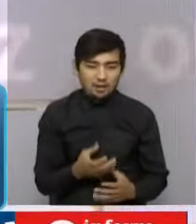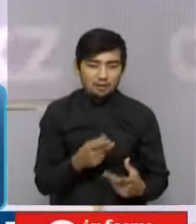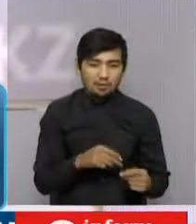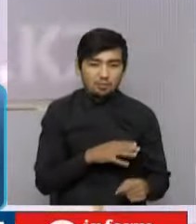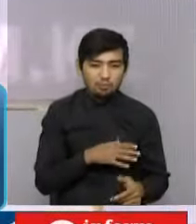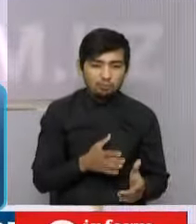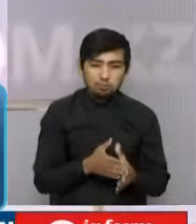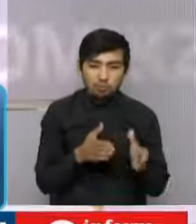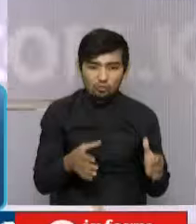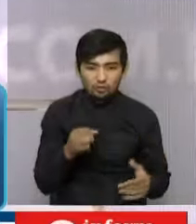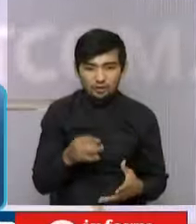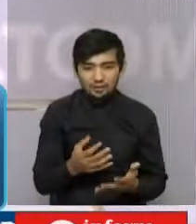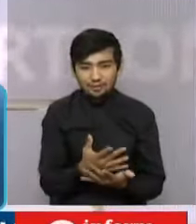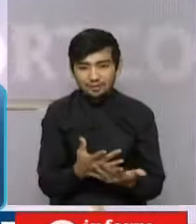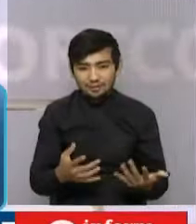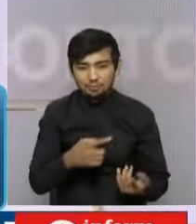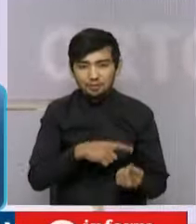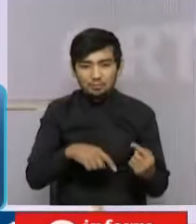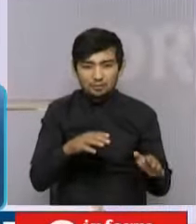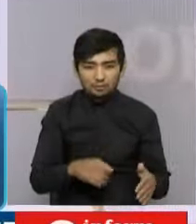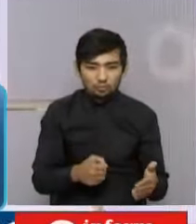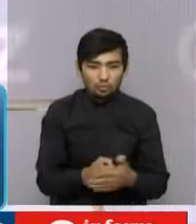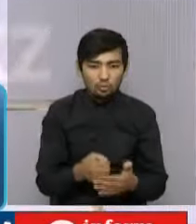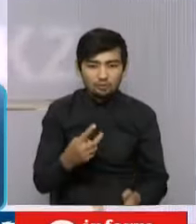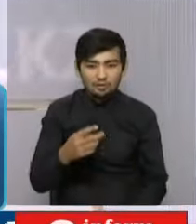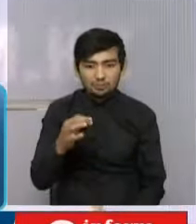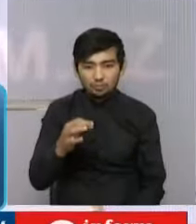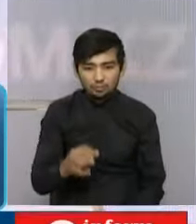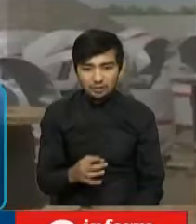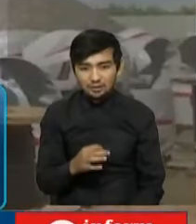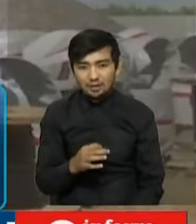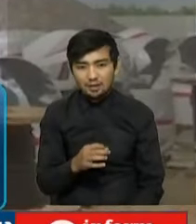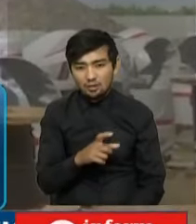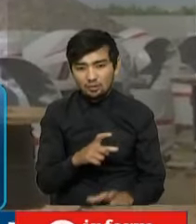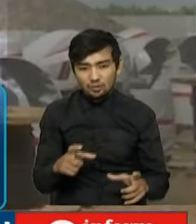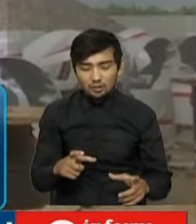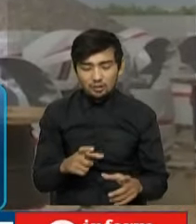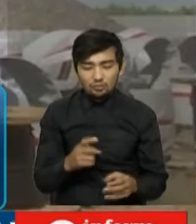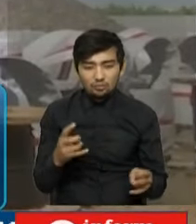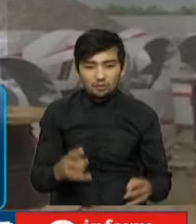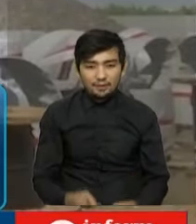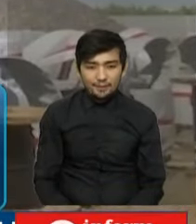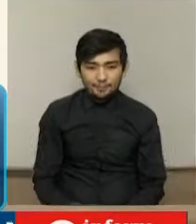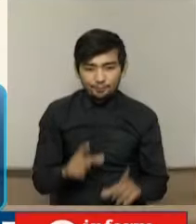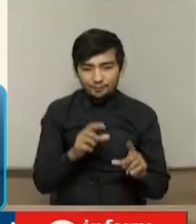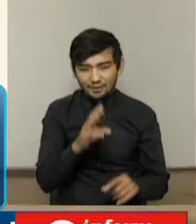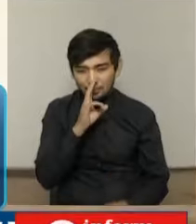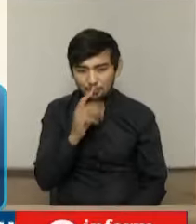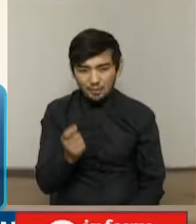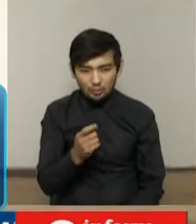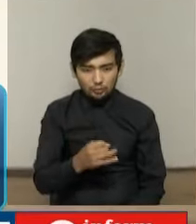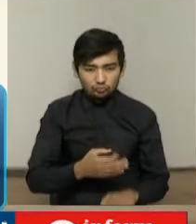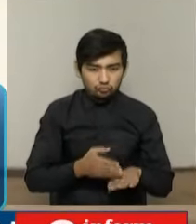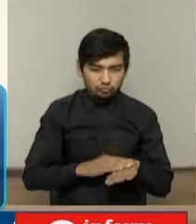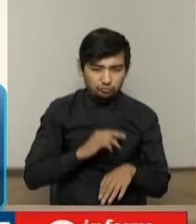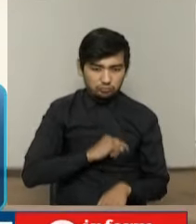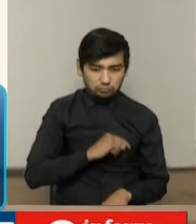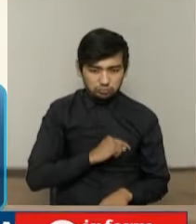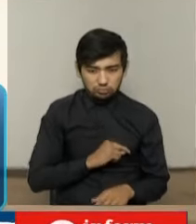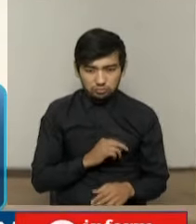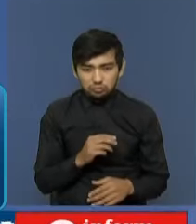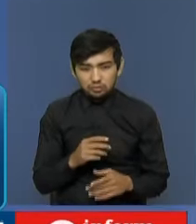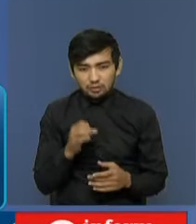как сказал, в некоторых предприятиях у нас до 20% этих вакансий доходили. Низкое денежное довольствие и тяжелые условия труда